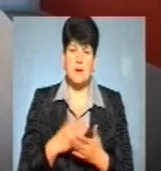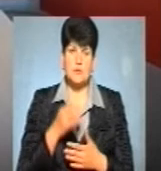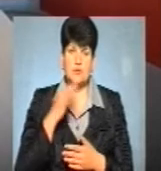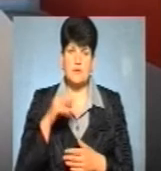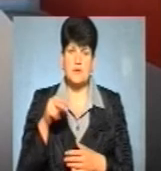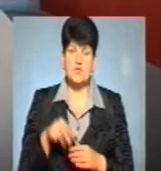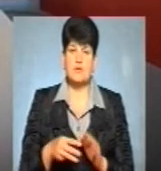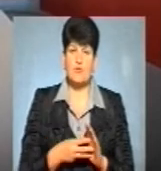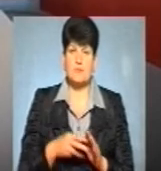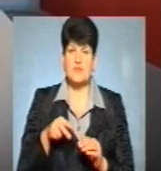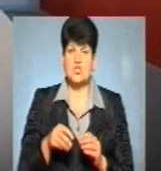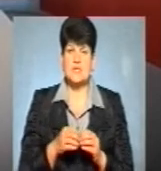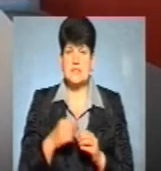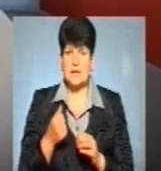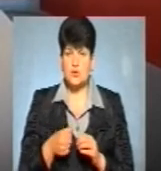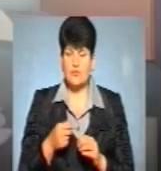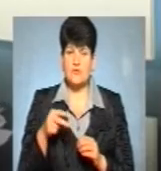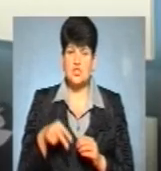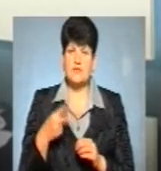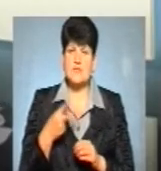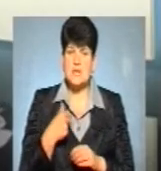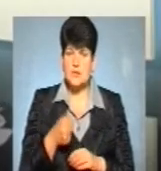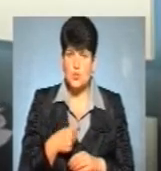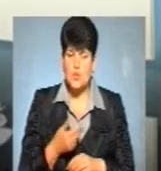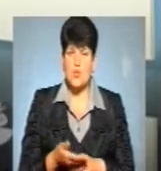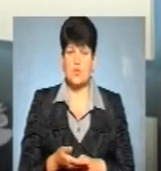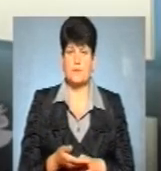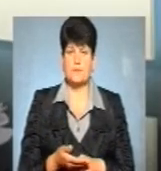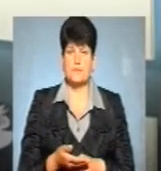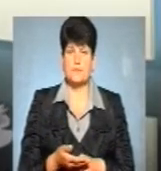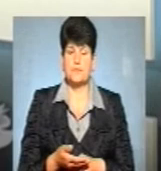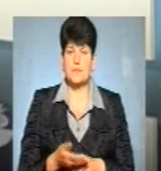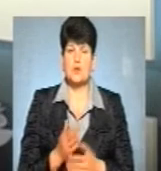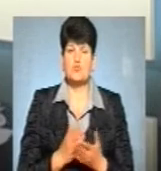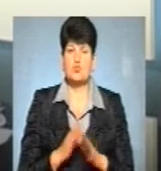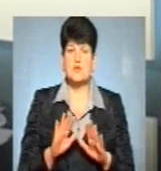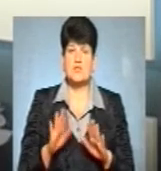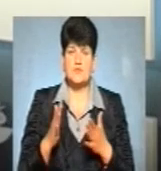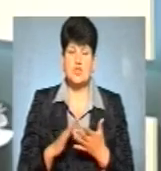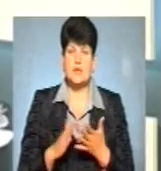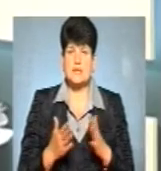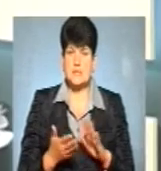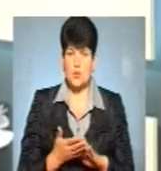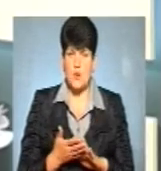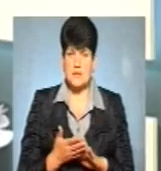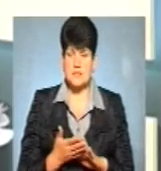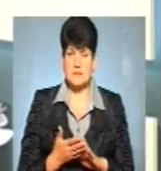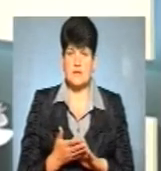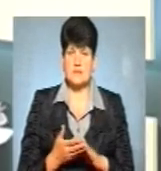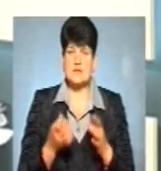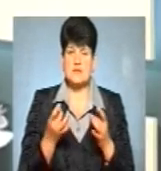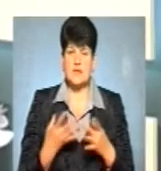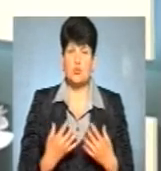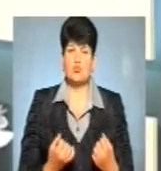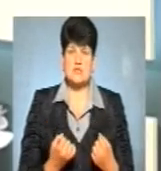досвід 2010, зрештою вже 2020 року. У службі надзвичайних ситуацій, цивільному